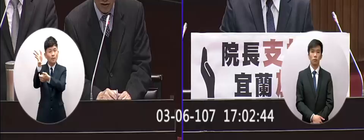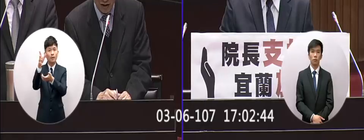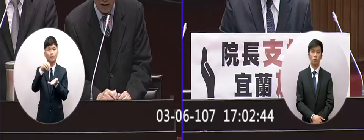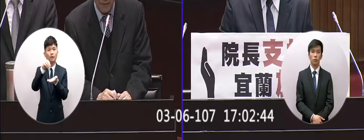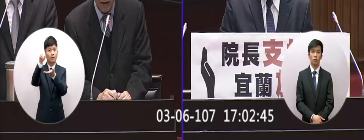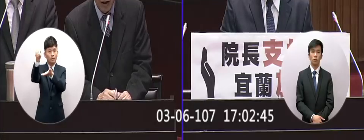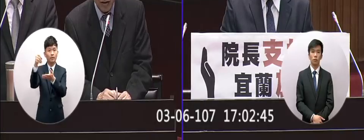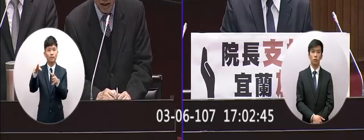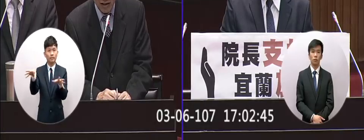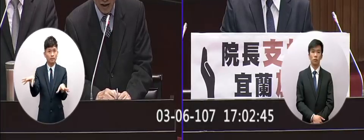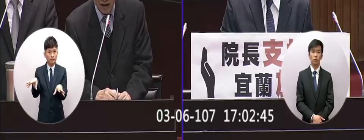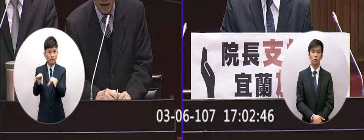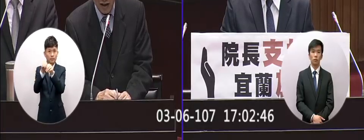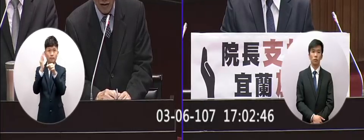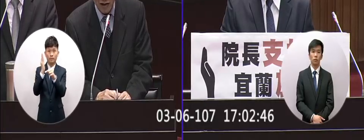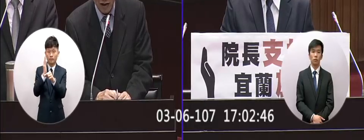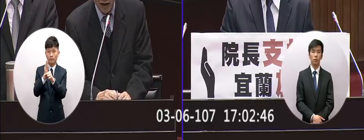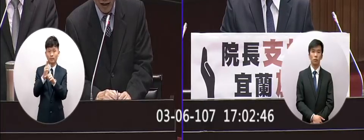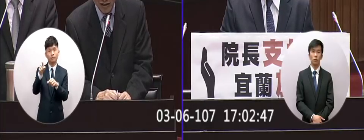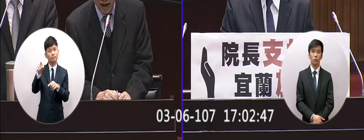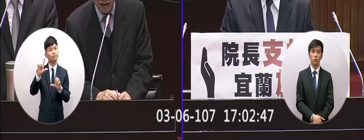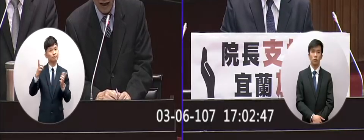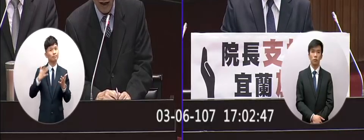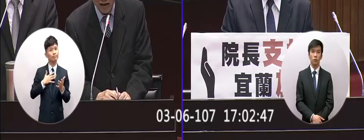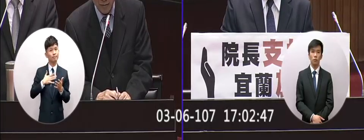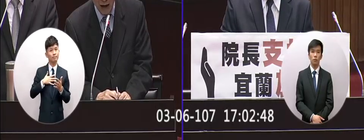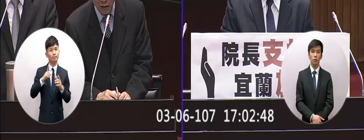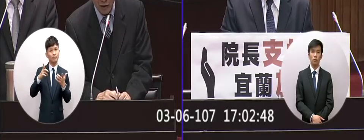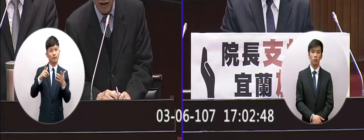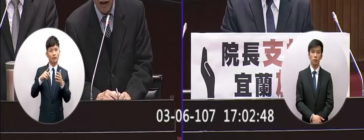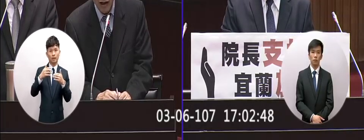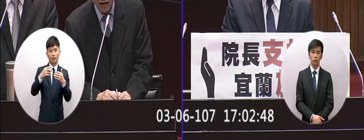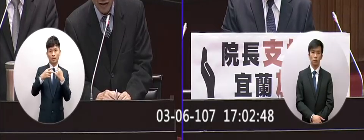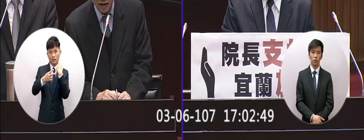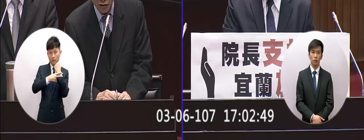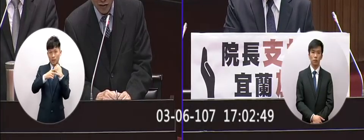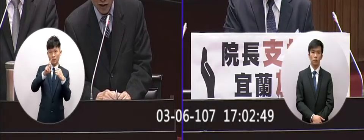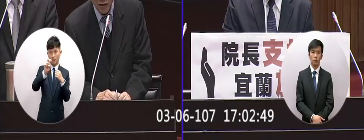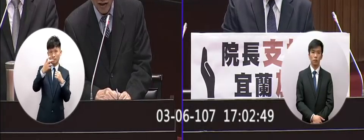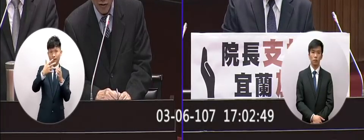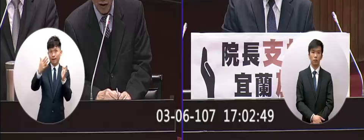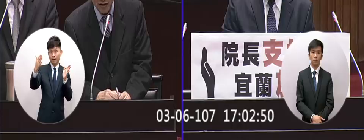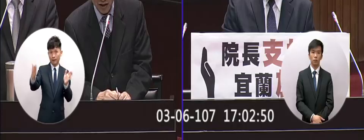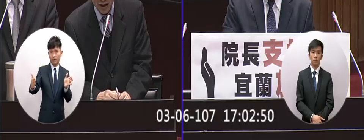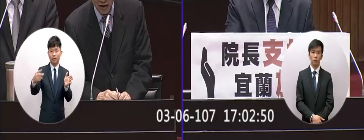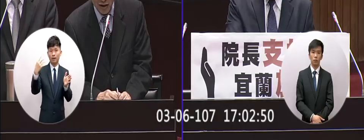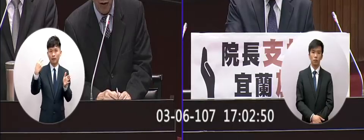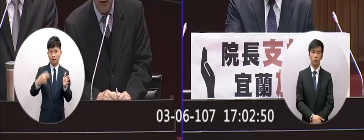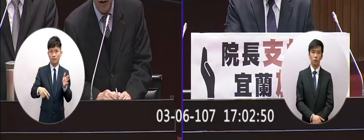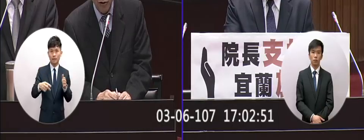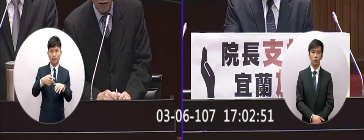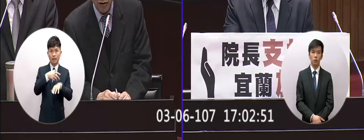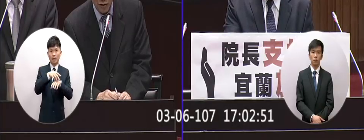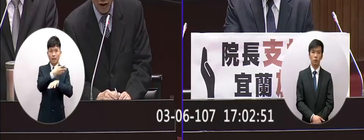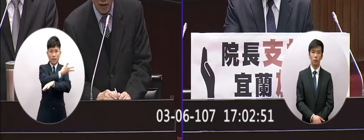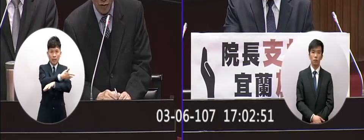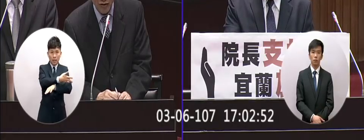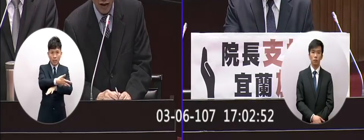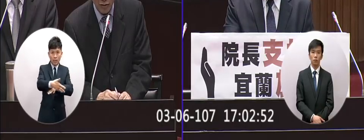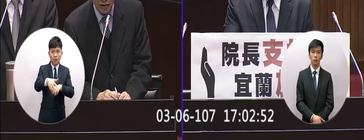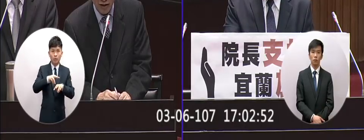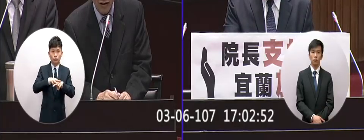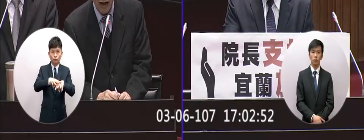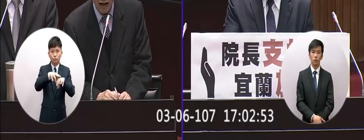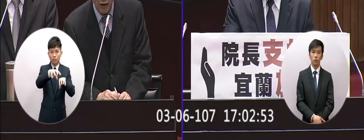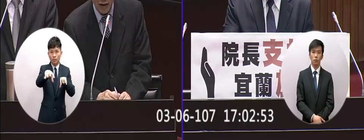们正在做整合。这个案子您可能也了解，它长达28公里，而且这个中间因为经过好几个河口，所以很